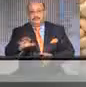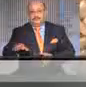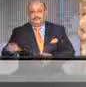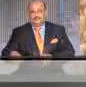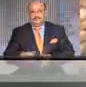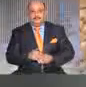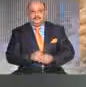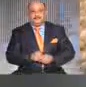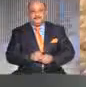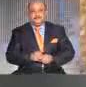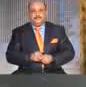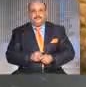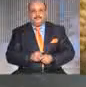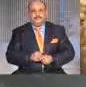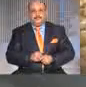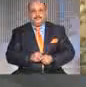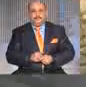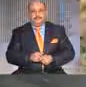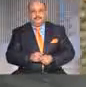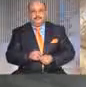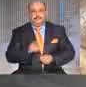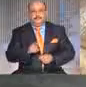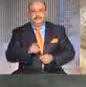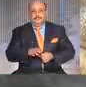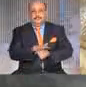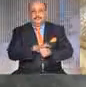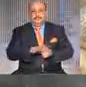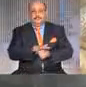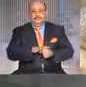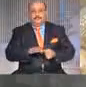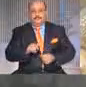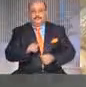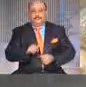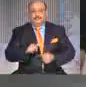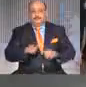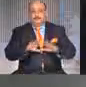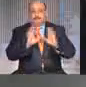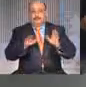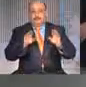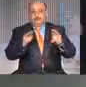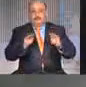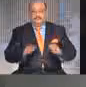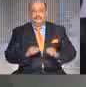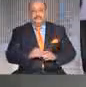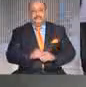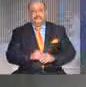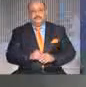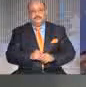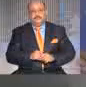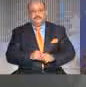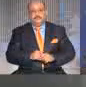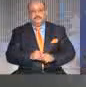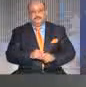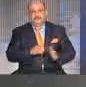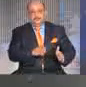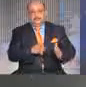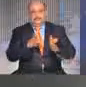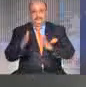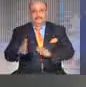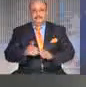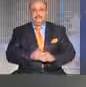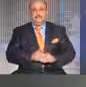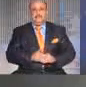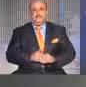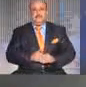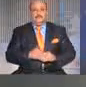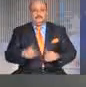مدينة الأغالبة، فالأجواء الإيمانية انطلقت والتحضيرات على أشدها. تحت شعار